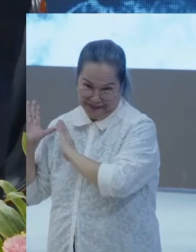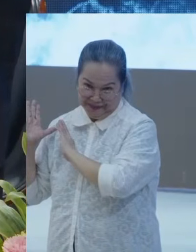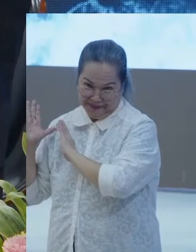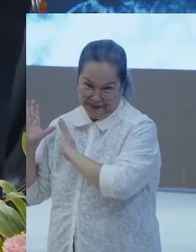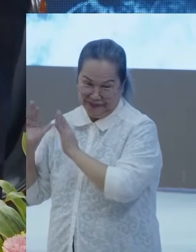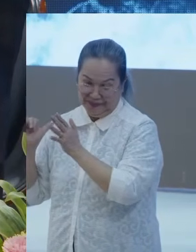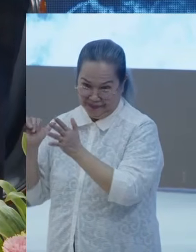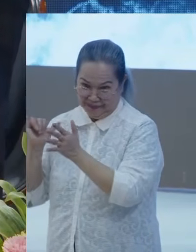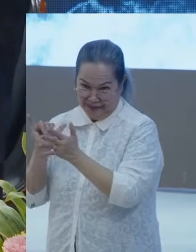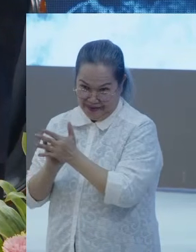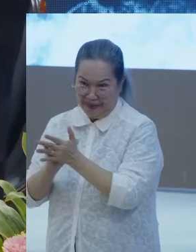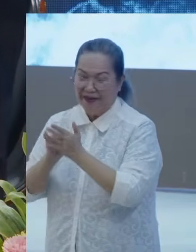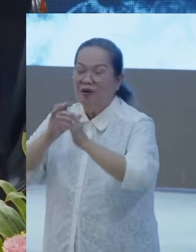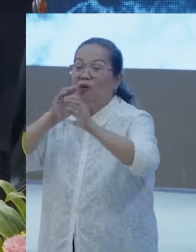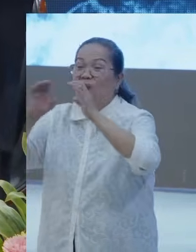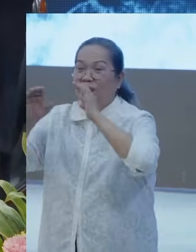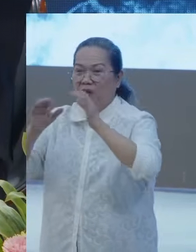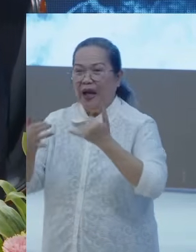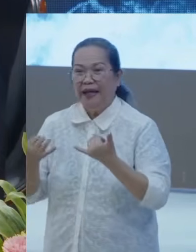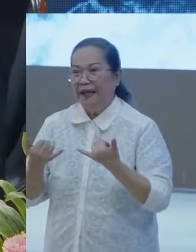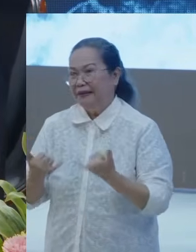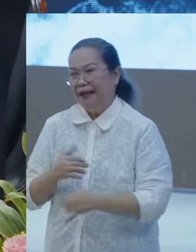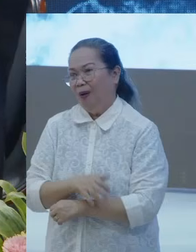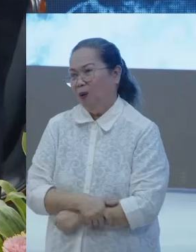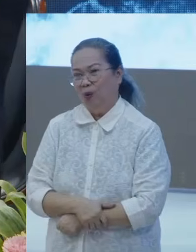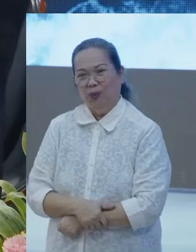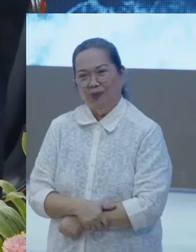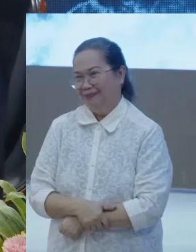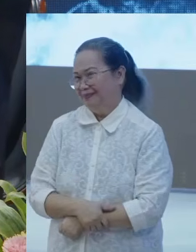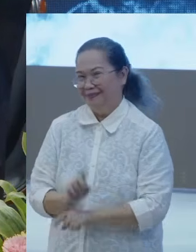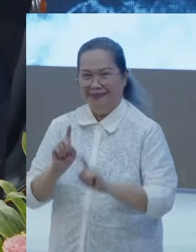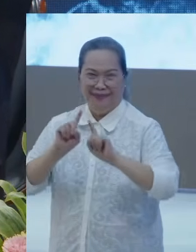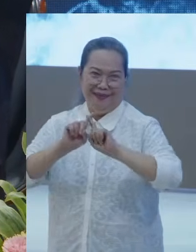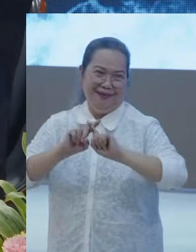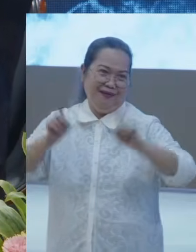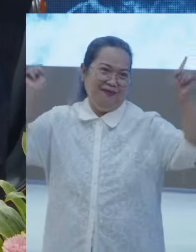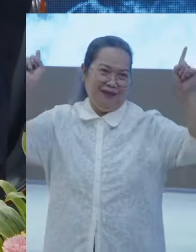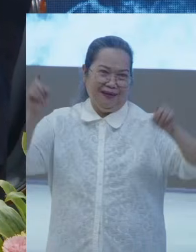ang pag-communicate. Ngayon po, instantaneous na.